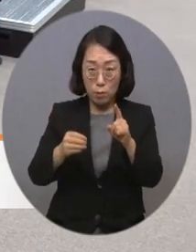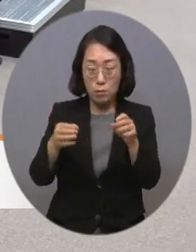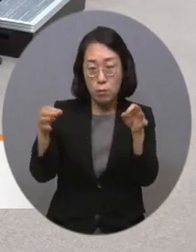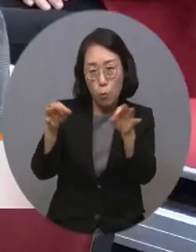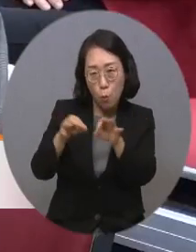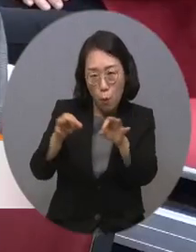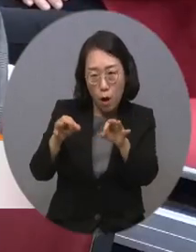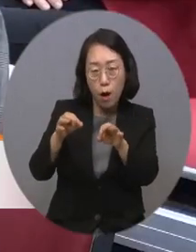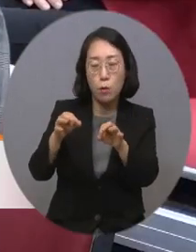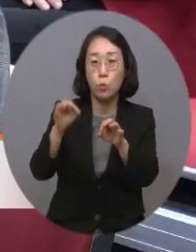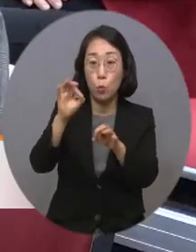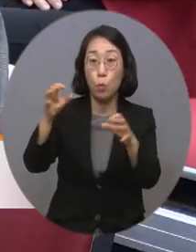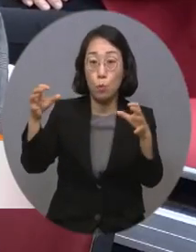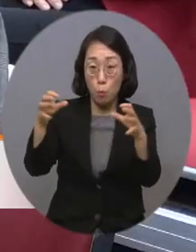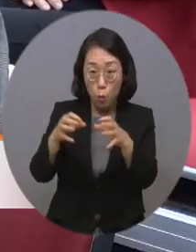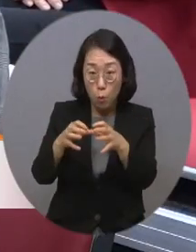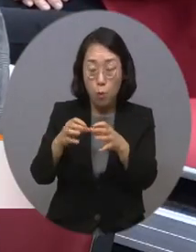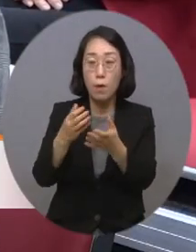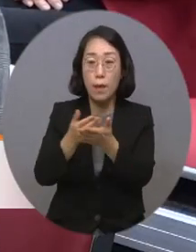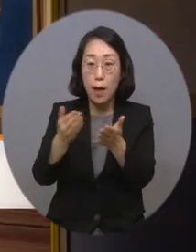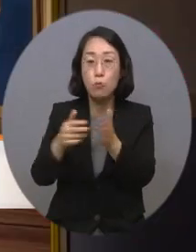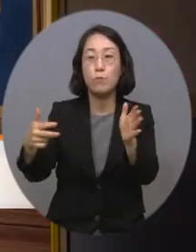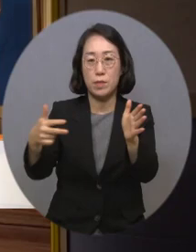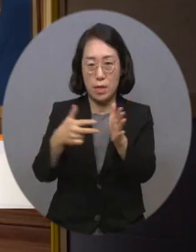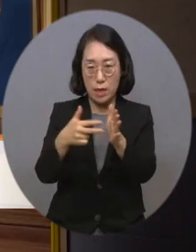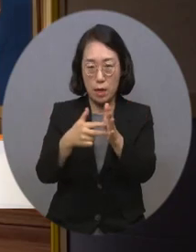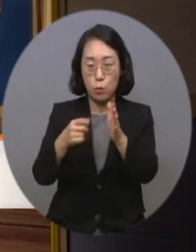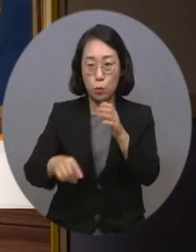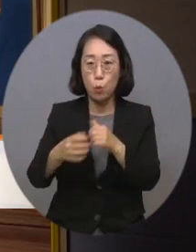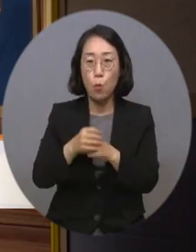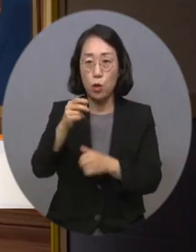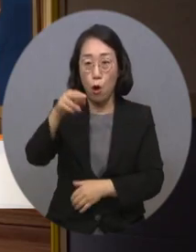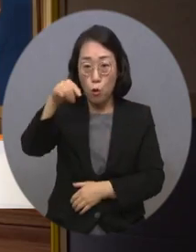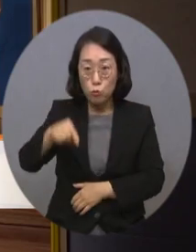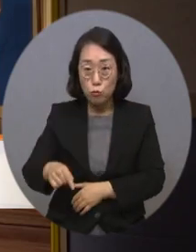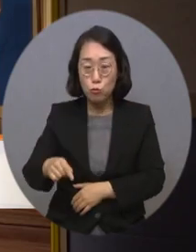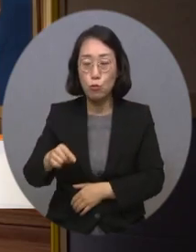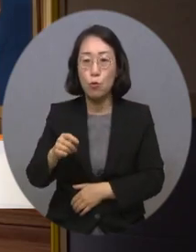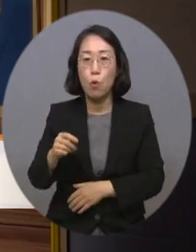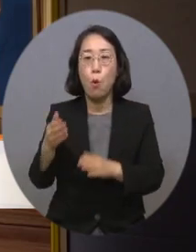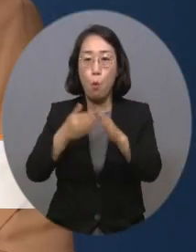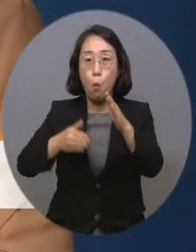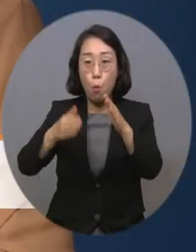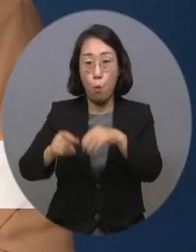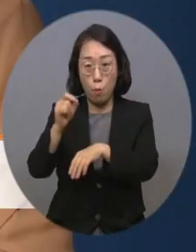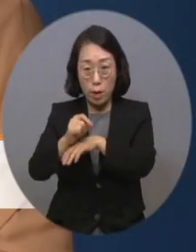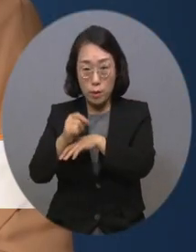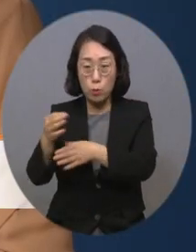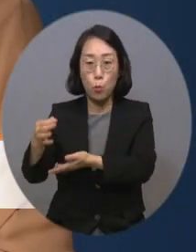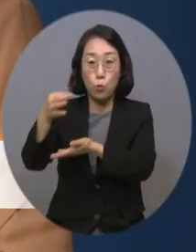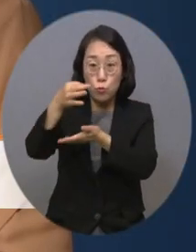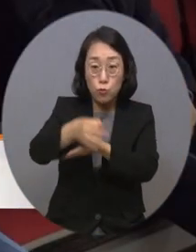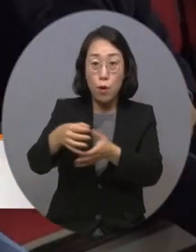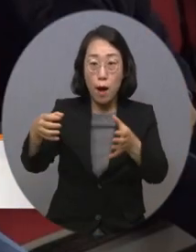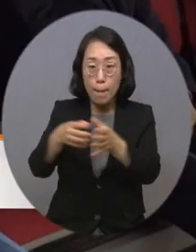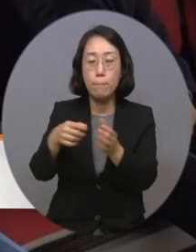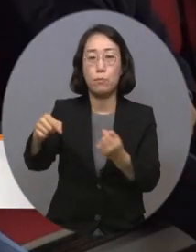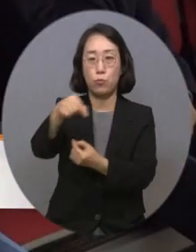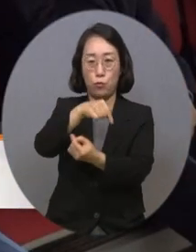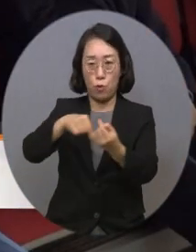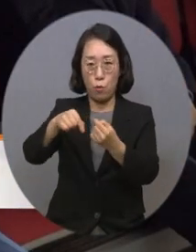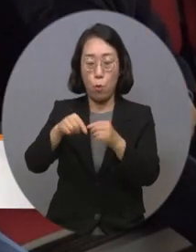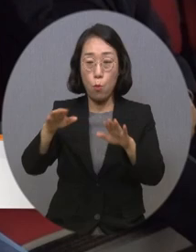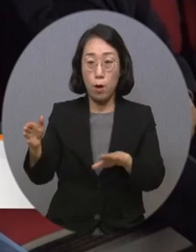조성된 포스코 1% 나눔재단과 여수 광양 항만공사의 재정지원으로 운영되며